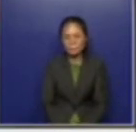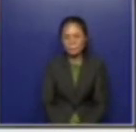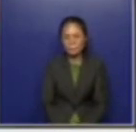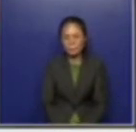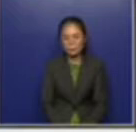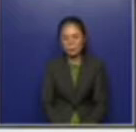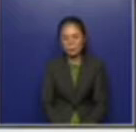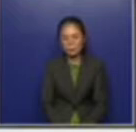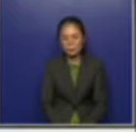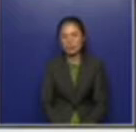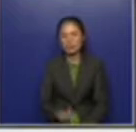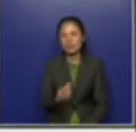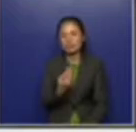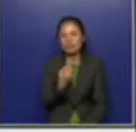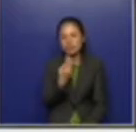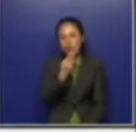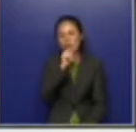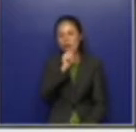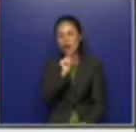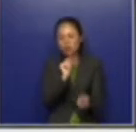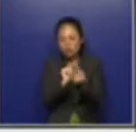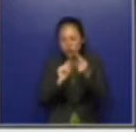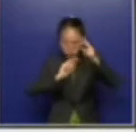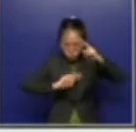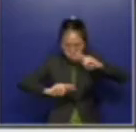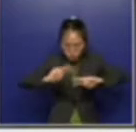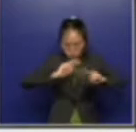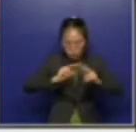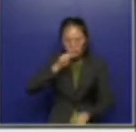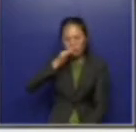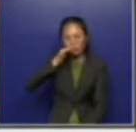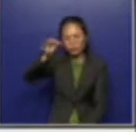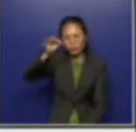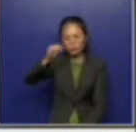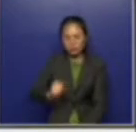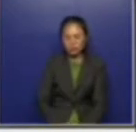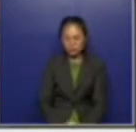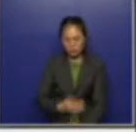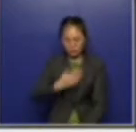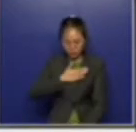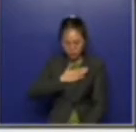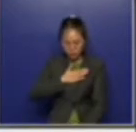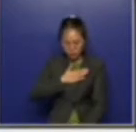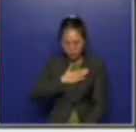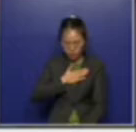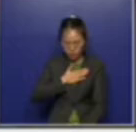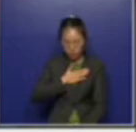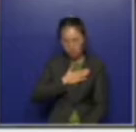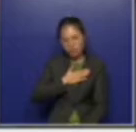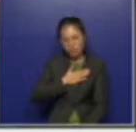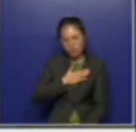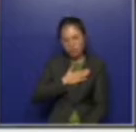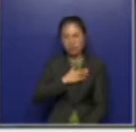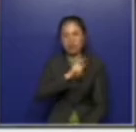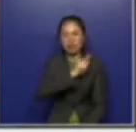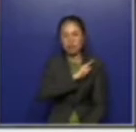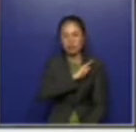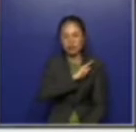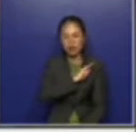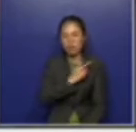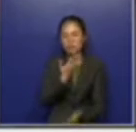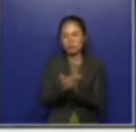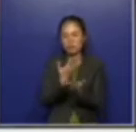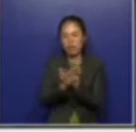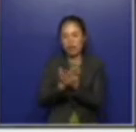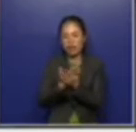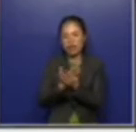ดตามตรวจสอบเรื่องของการร้องเรียนท่านประธานครับผมเป็นพ่อบ้านที่รับผิดชอบค่าใช้จ่ายในบ้านทั้